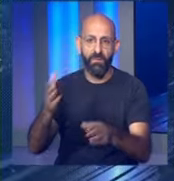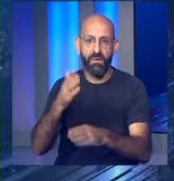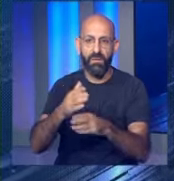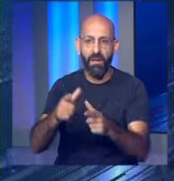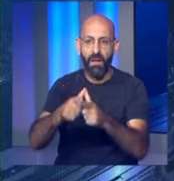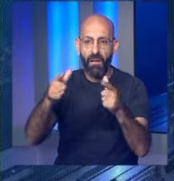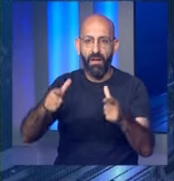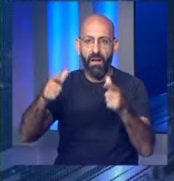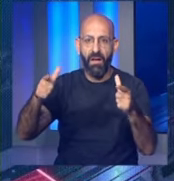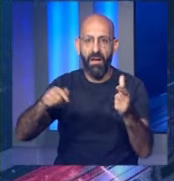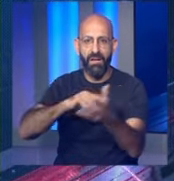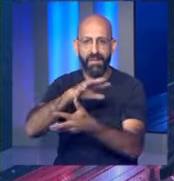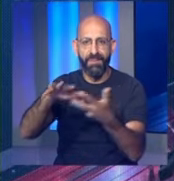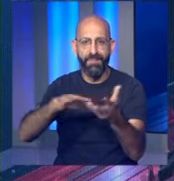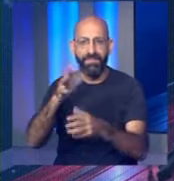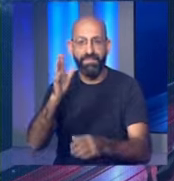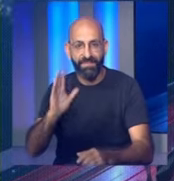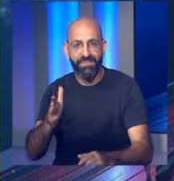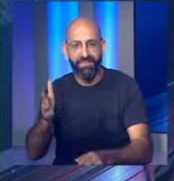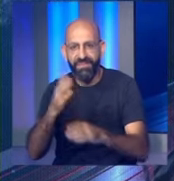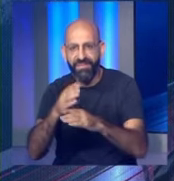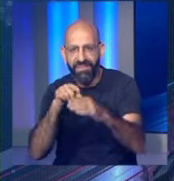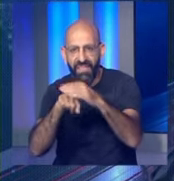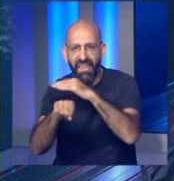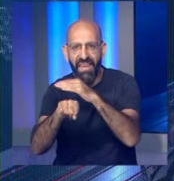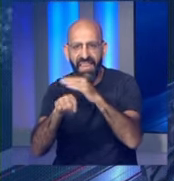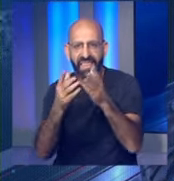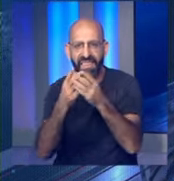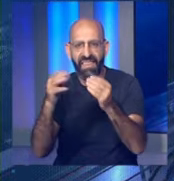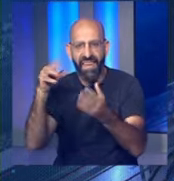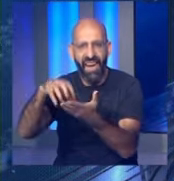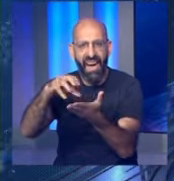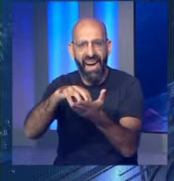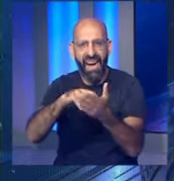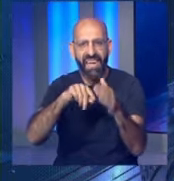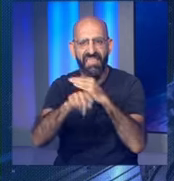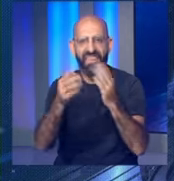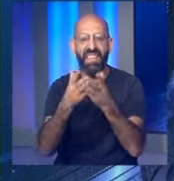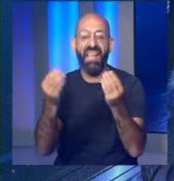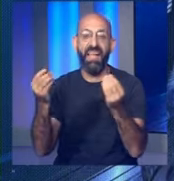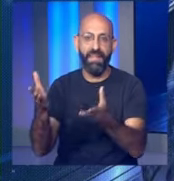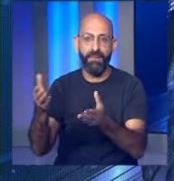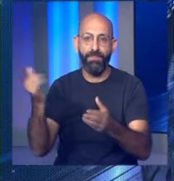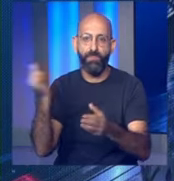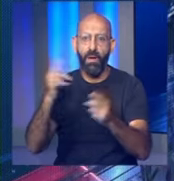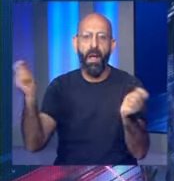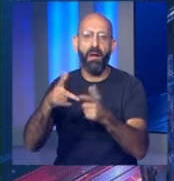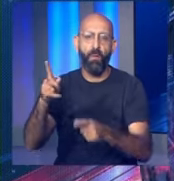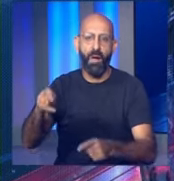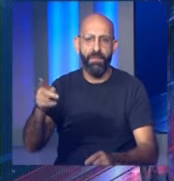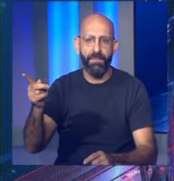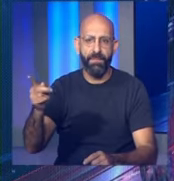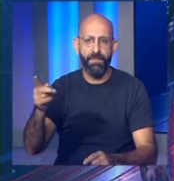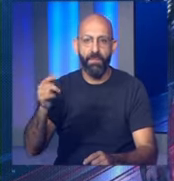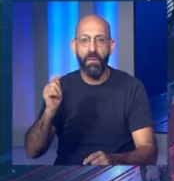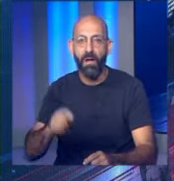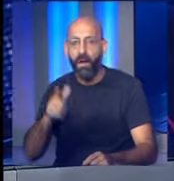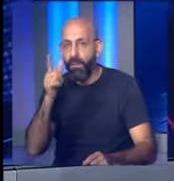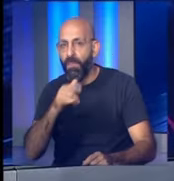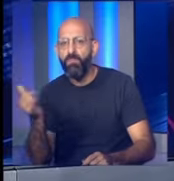وزاد: أكثر ما يقلقنا في لبنان هو الفتنة الداخلية مع توسع الاحتكاكات بين النازحين وسكان